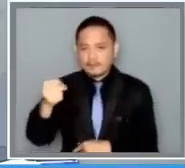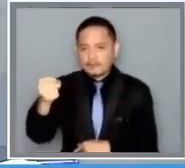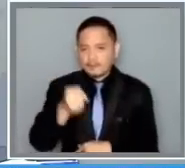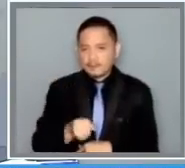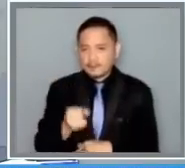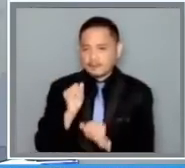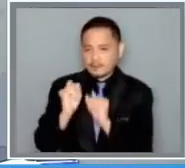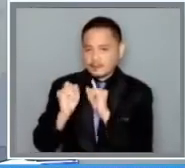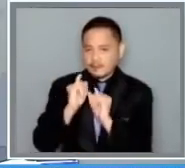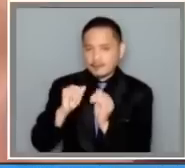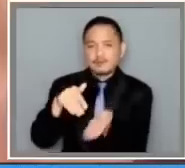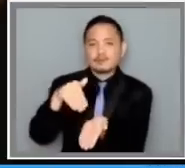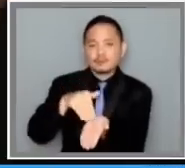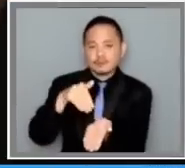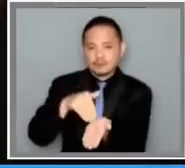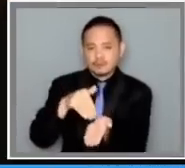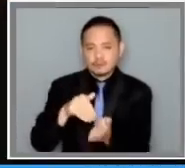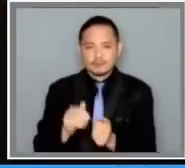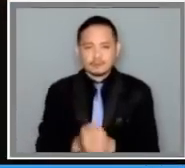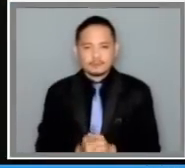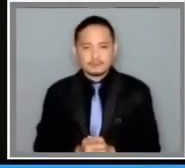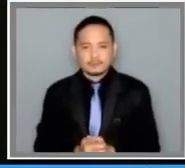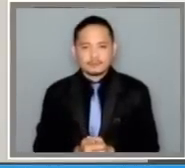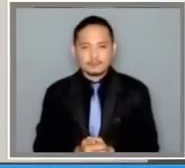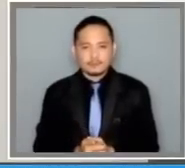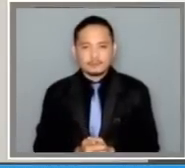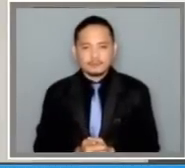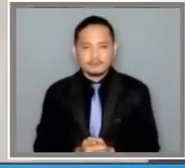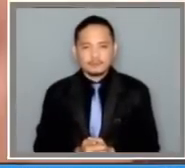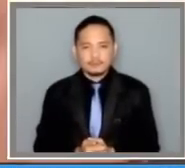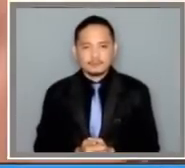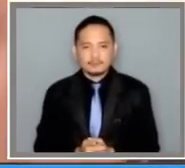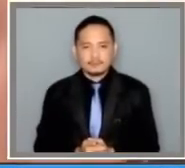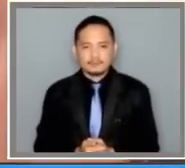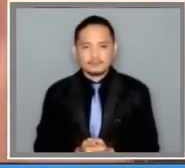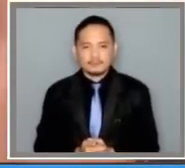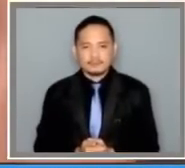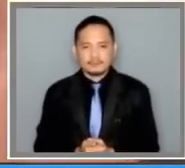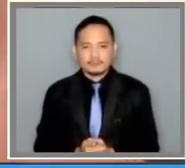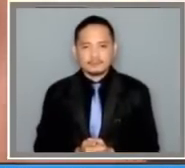tayong doktor tungkol dyan para gabayan tayo. Ayan.